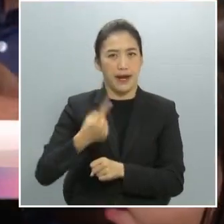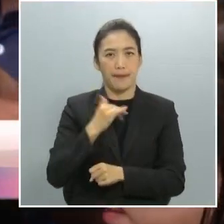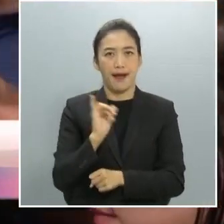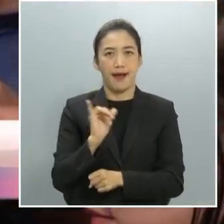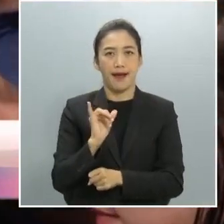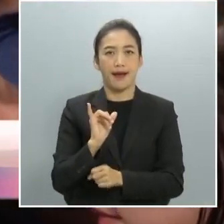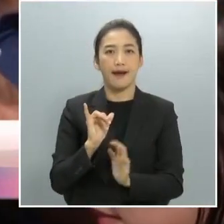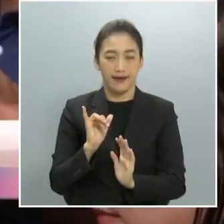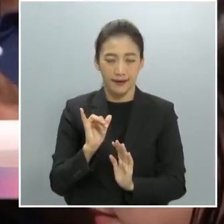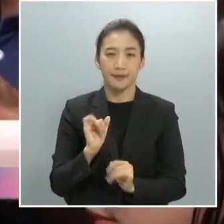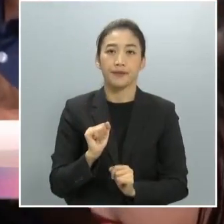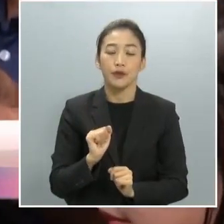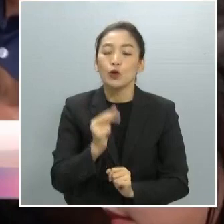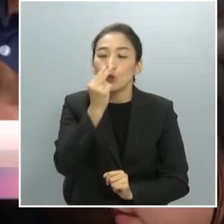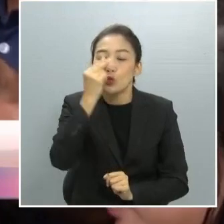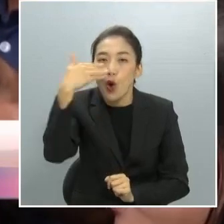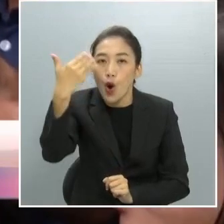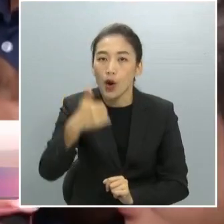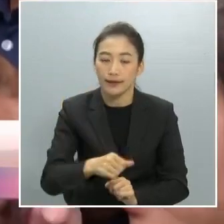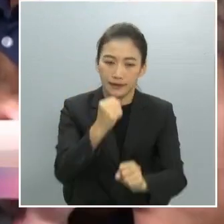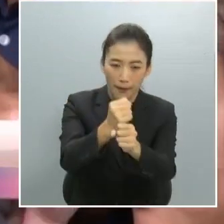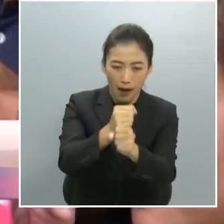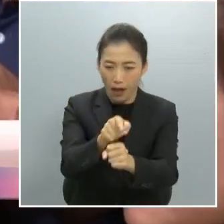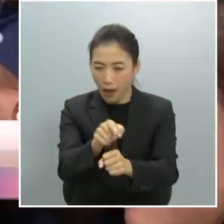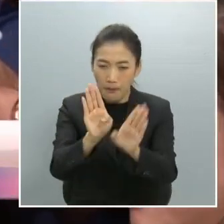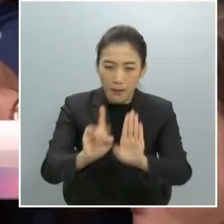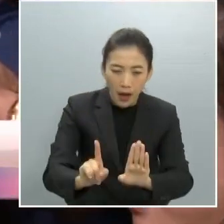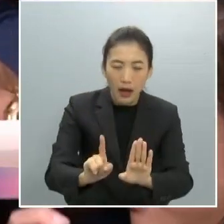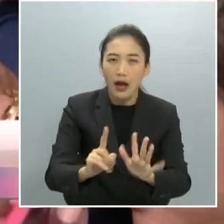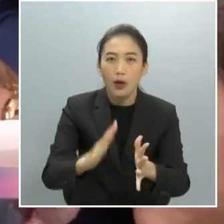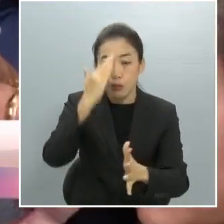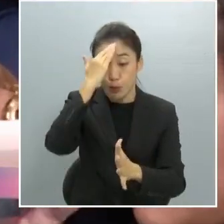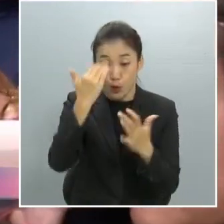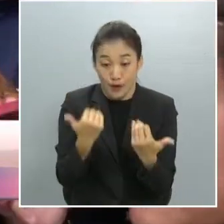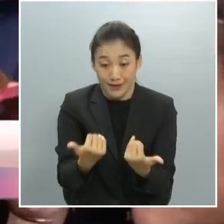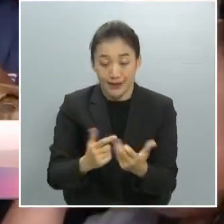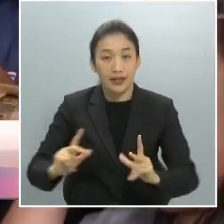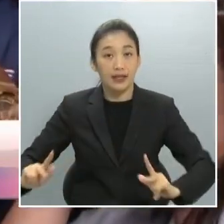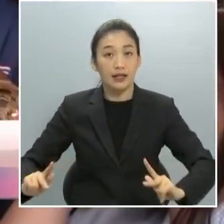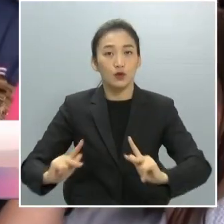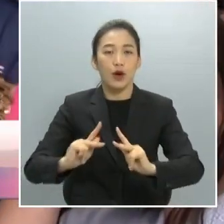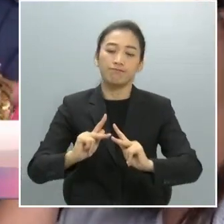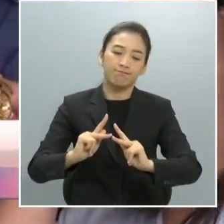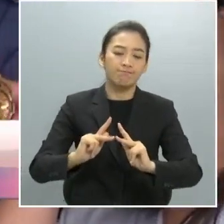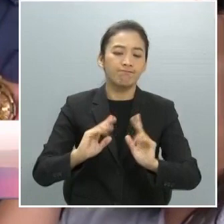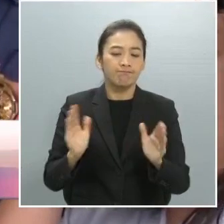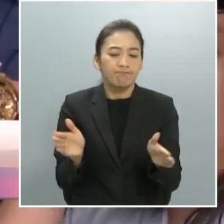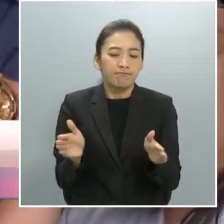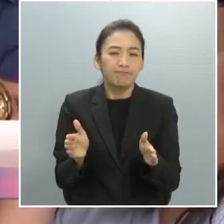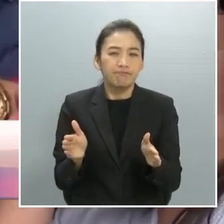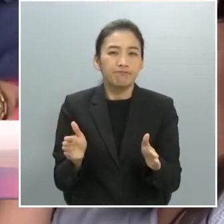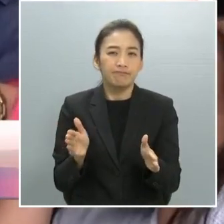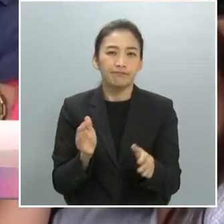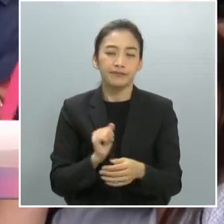ก็เดี๋ยวดูเนื้องานก่อนกระทรวงนี้มันกระทรวงก็ไม่ใหญ่มาก ในส่วนของท่านรองจะ